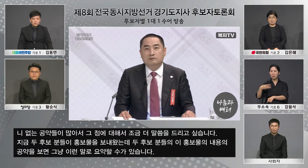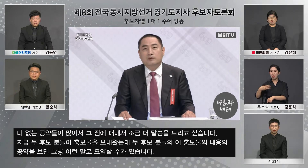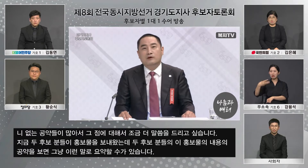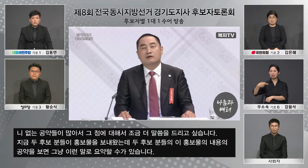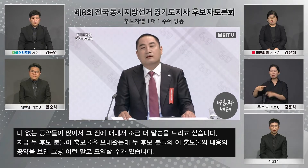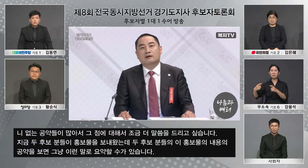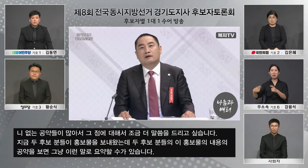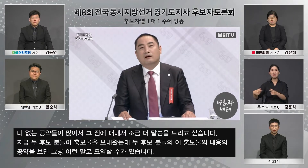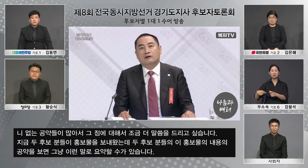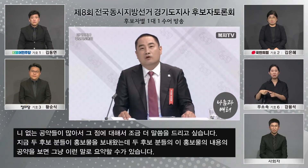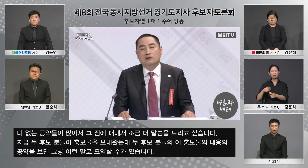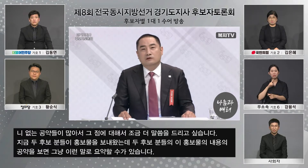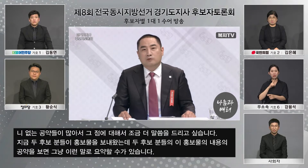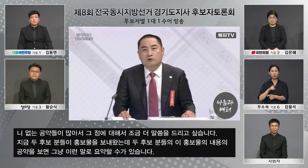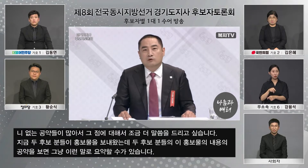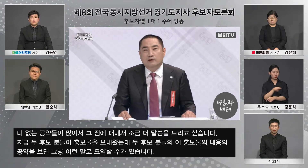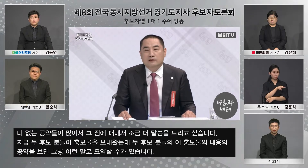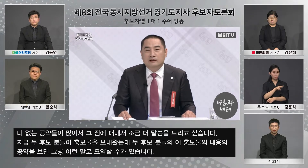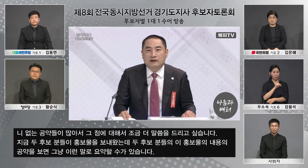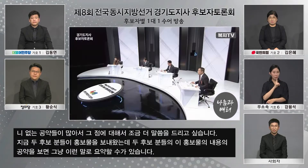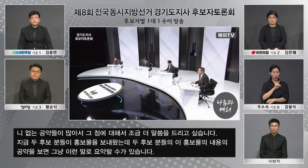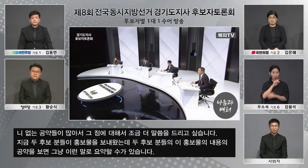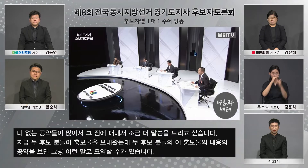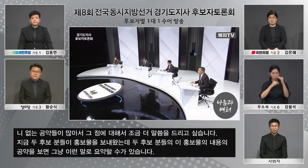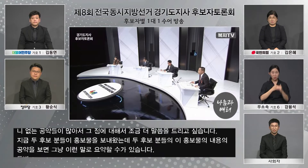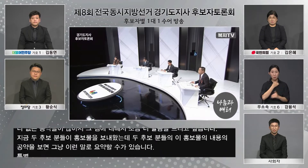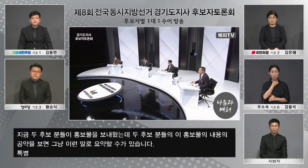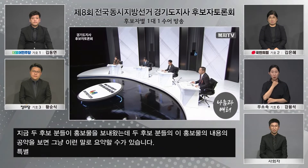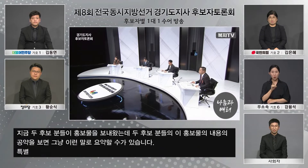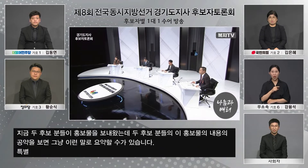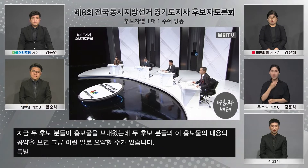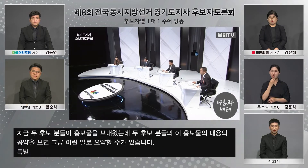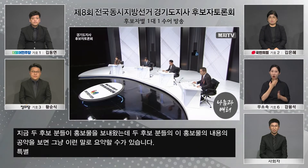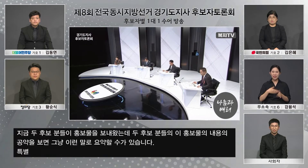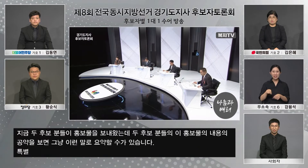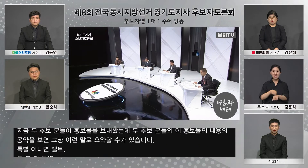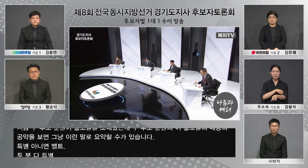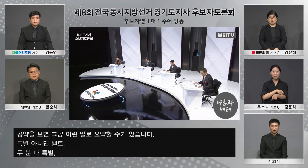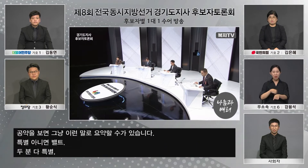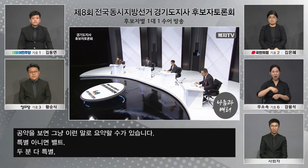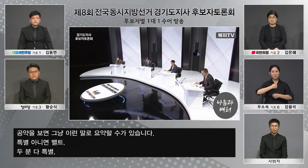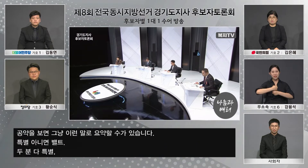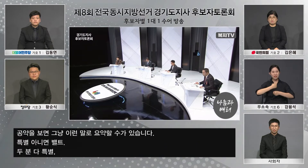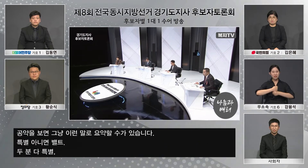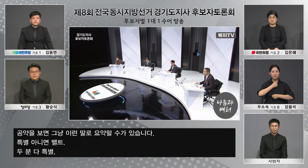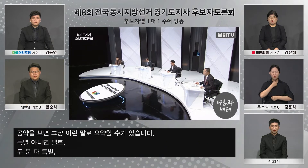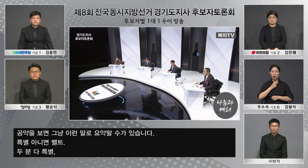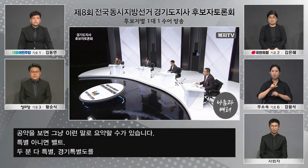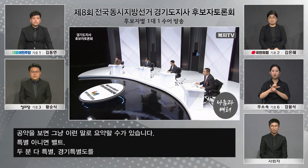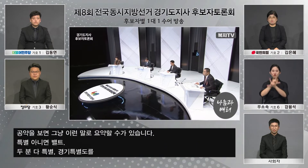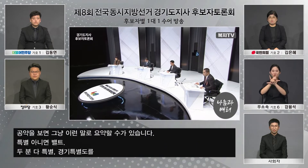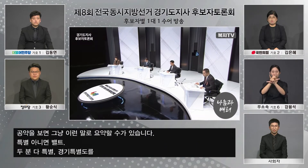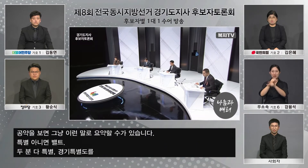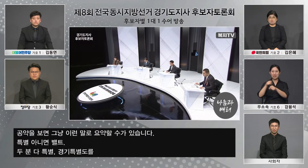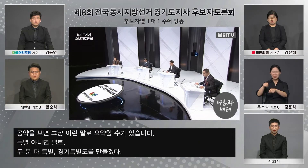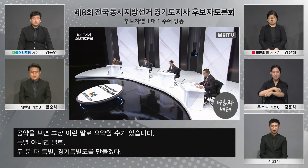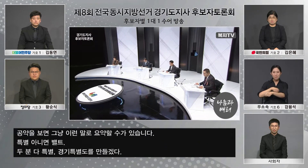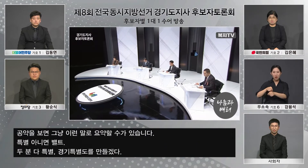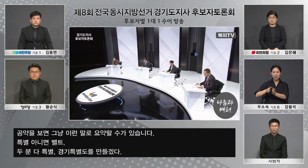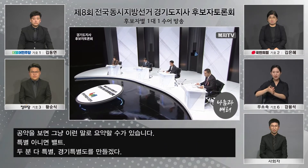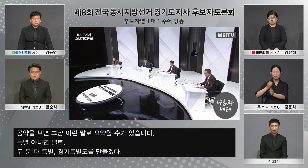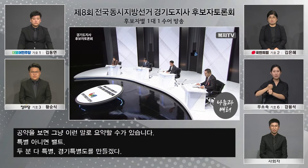다 이제 특별 경기 특별도를 만들겠다, 경기 뭐 특별자치 북부 특별자치도를 만들겠다 이러면서 특별을 강조하고